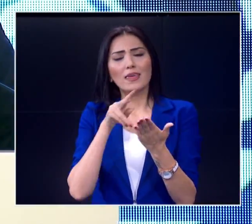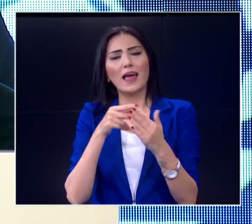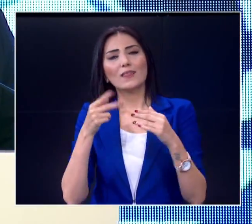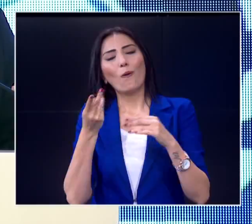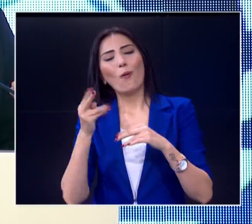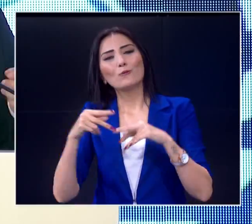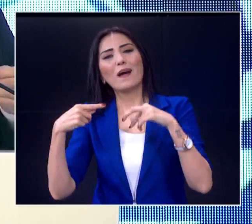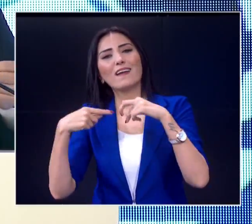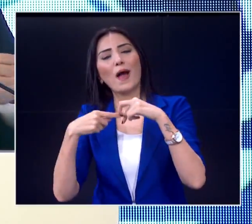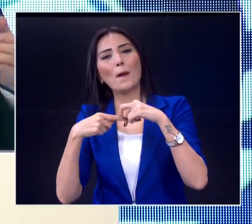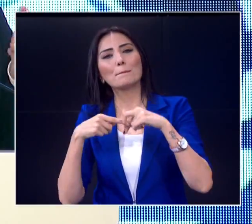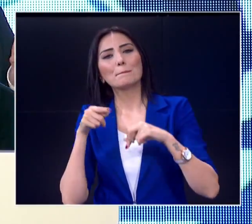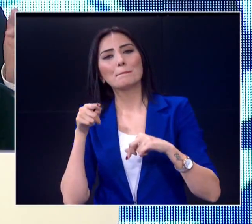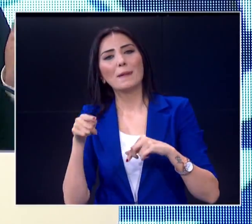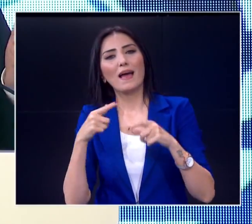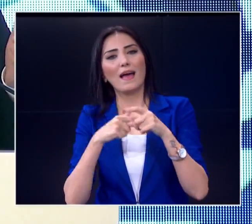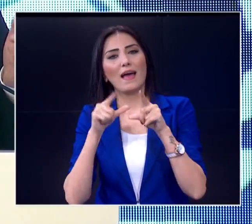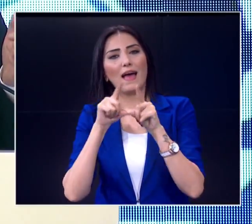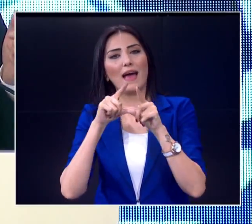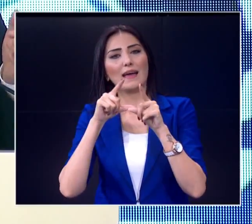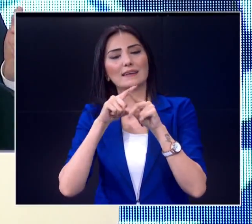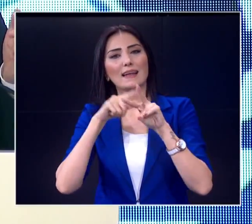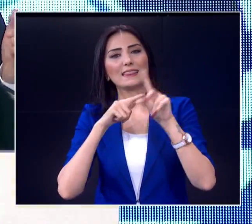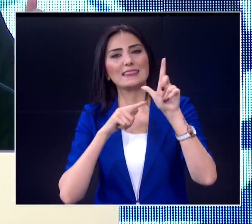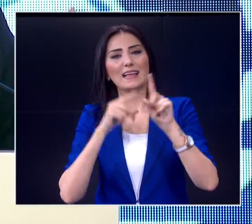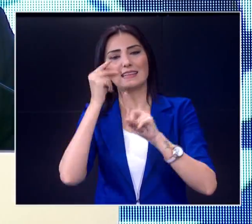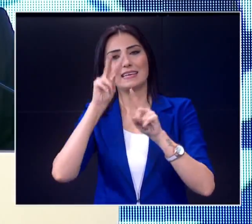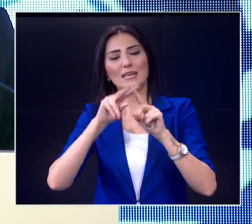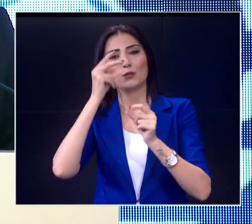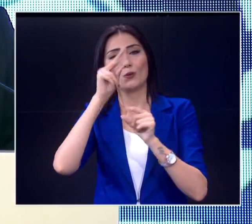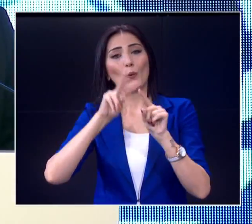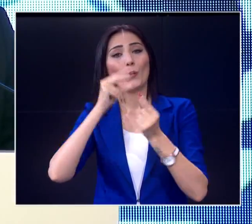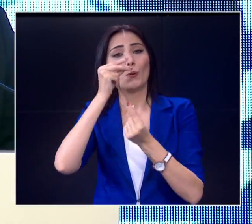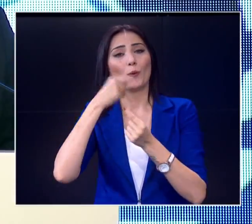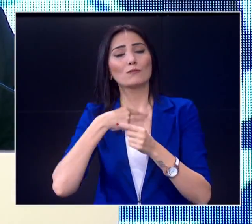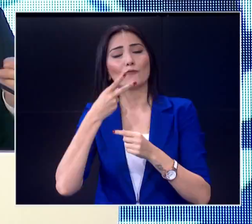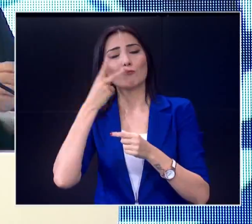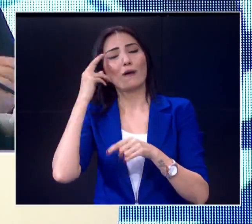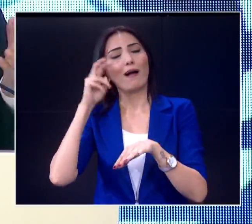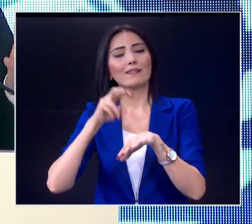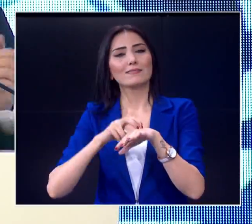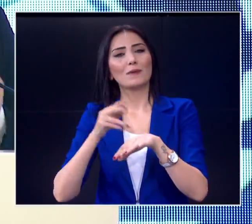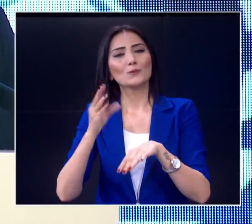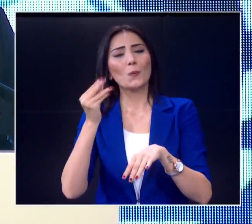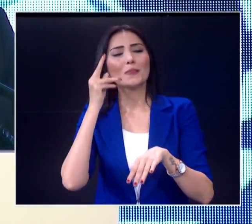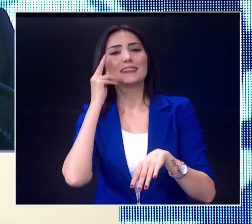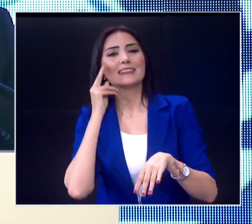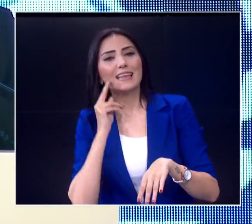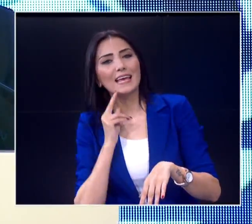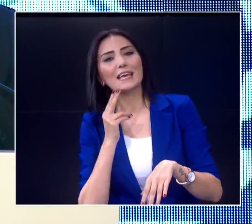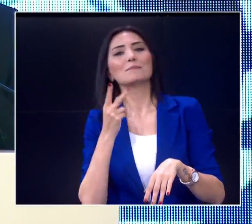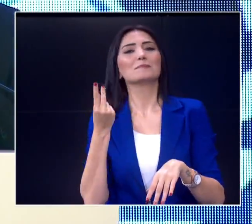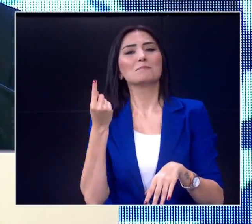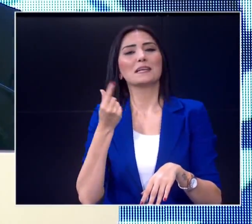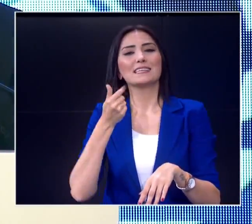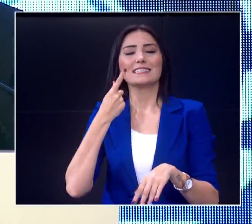rahmetli Erdal İnönü'nün sözü aklıma geliyor. Çok temiz, haza,